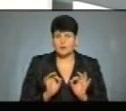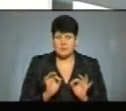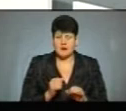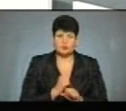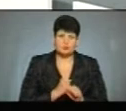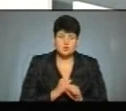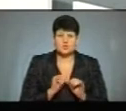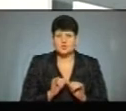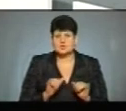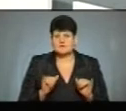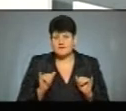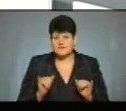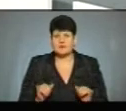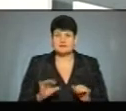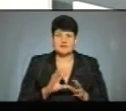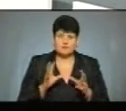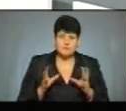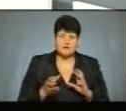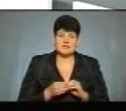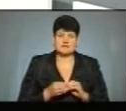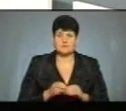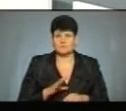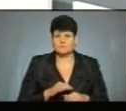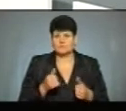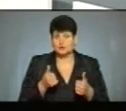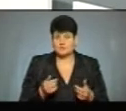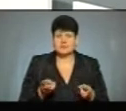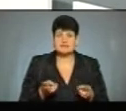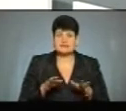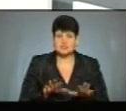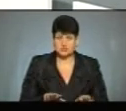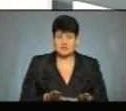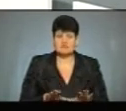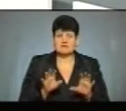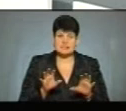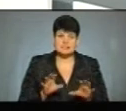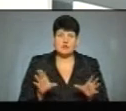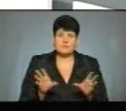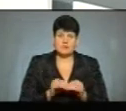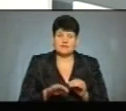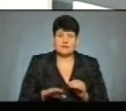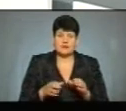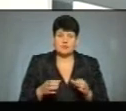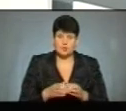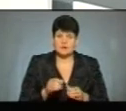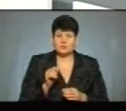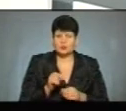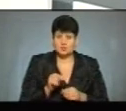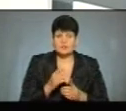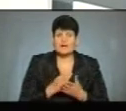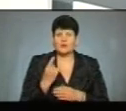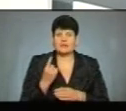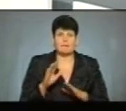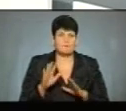працюють, розвиваються, і, в принципі, логічно було б їх залишити в статусі об'єднаної територіальної громади. Хоча тут є один